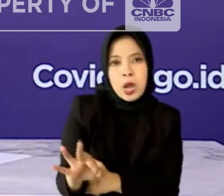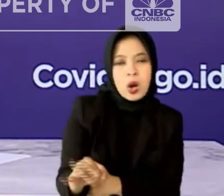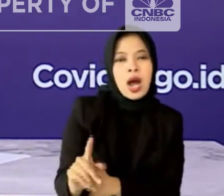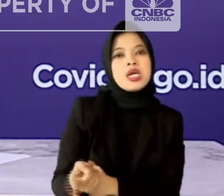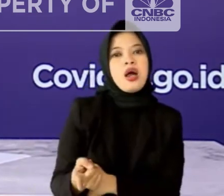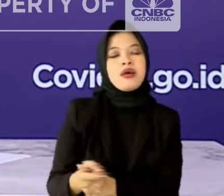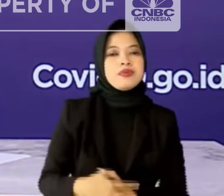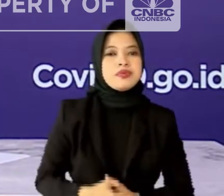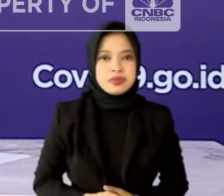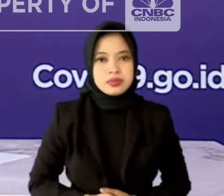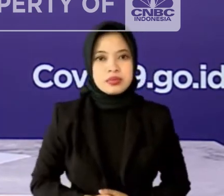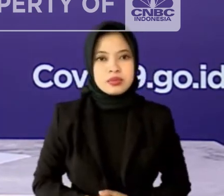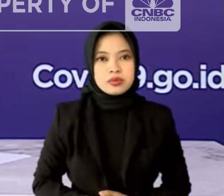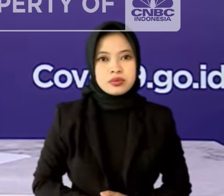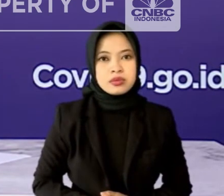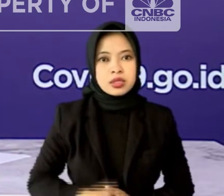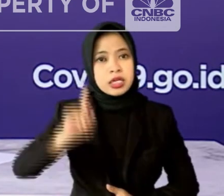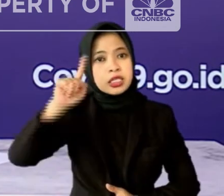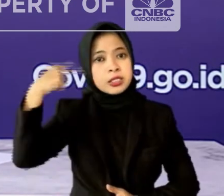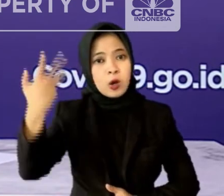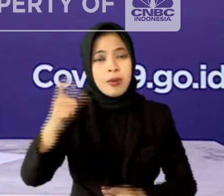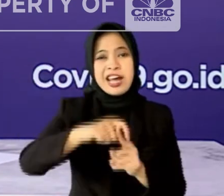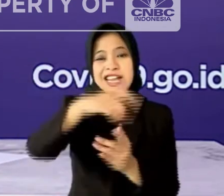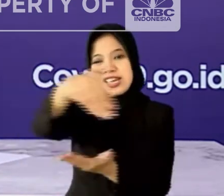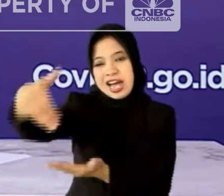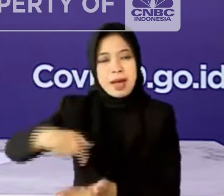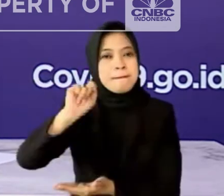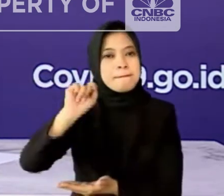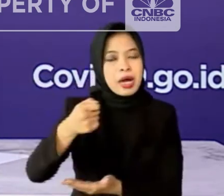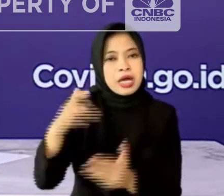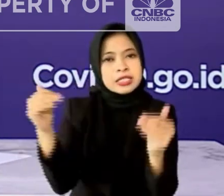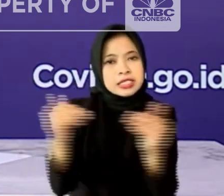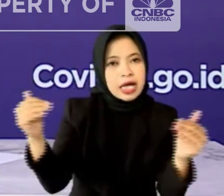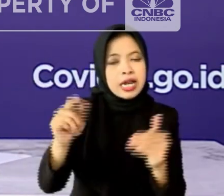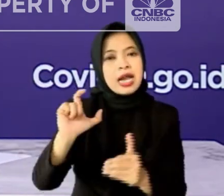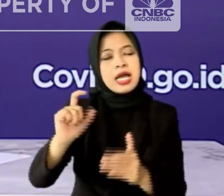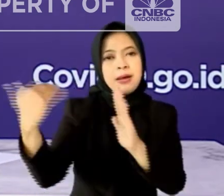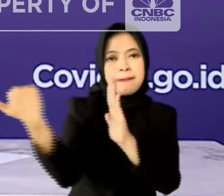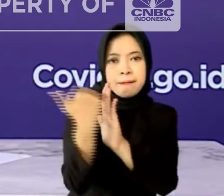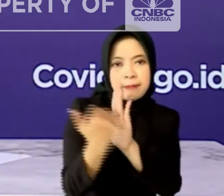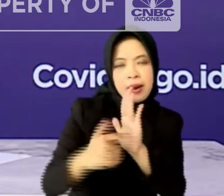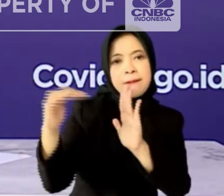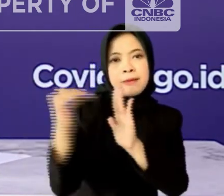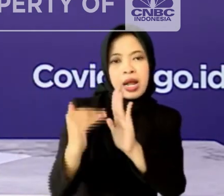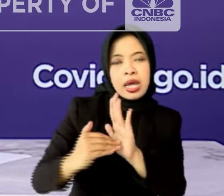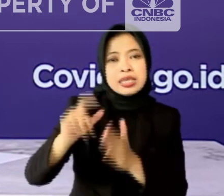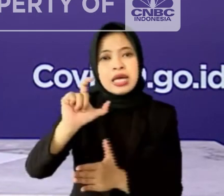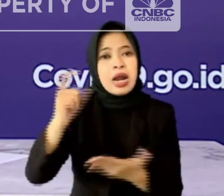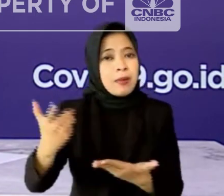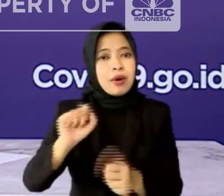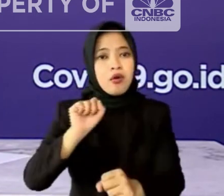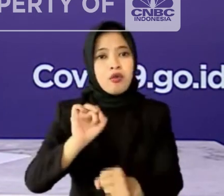Selain itu penting untuk selalu menggunakan data sebagai basis pengambilan kebijakan dalam